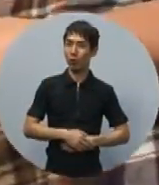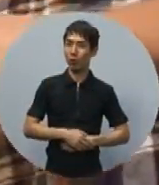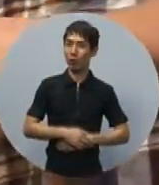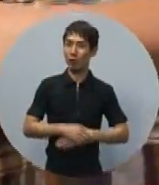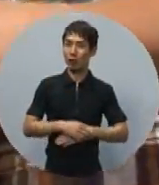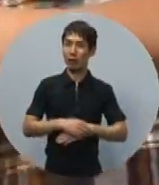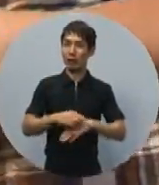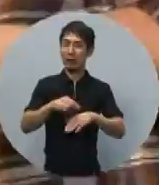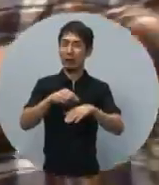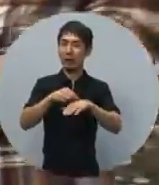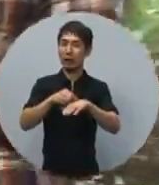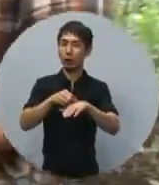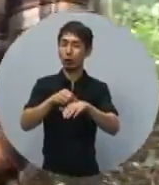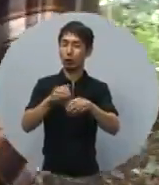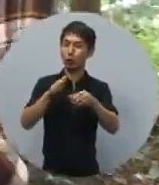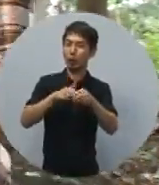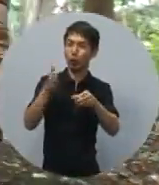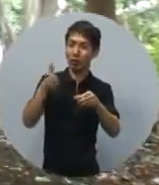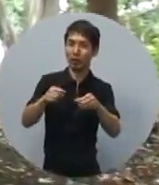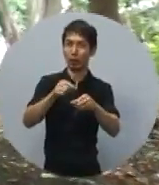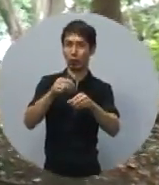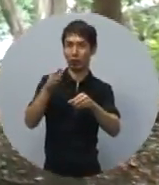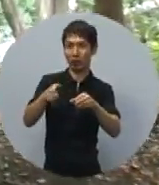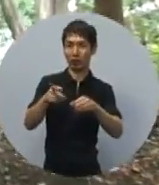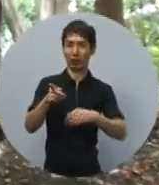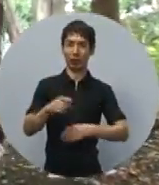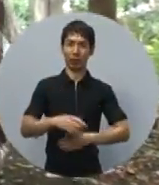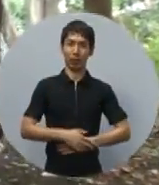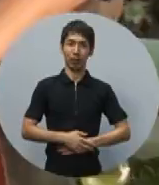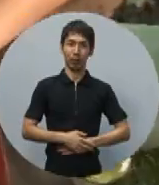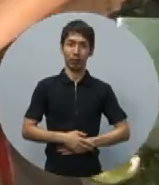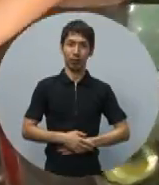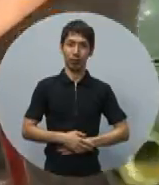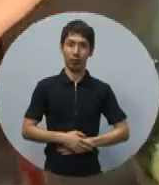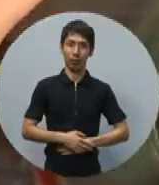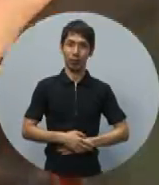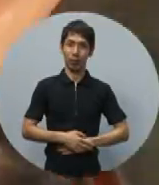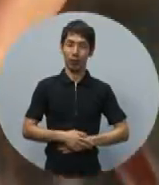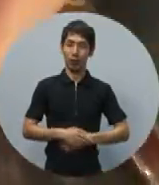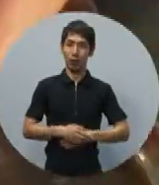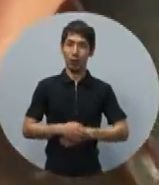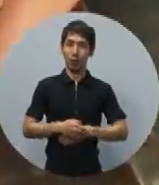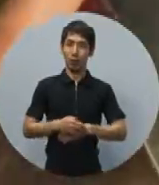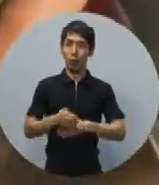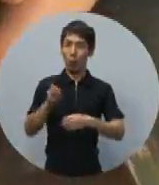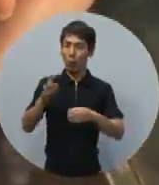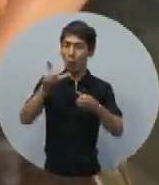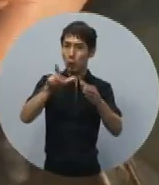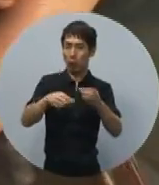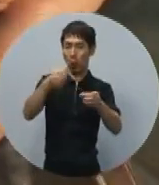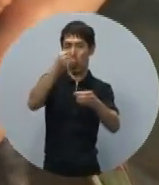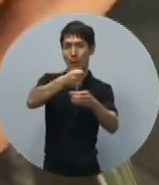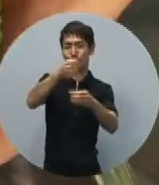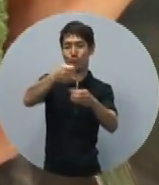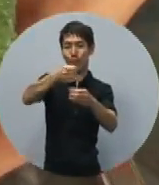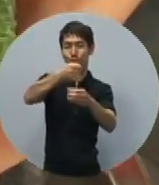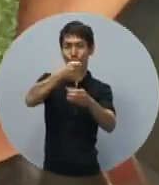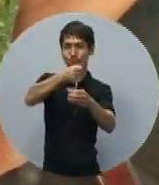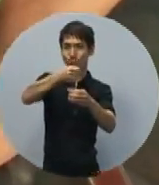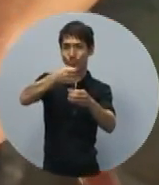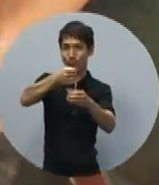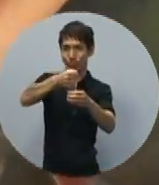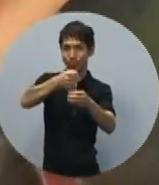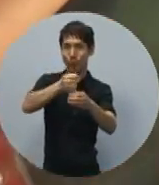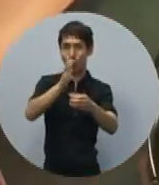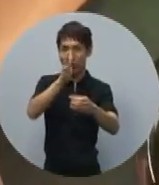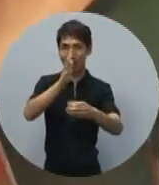何を笑ってんの 入らない。 いっぱいすぎるんだよね。 そんな時はお箸などを使ってしっかり